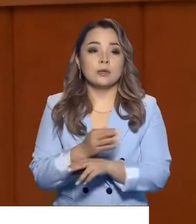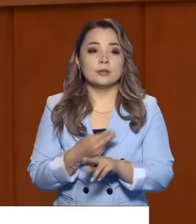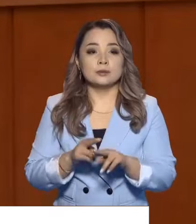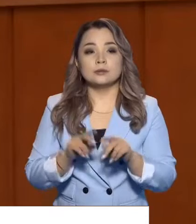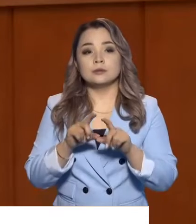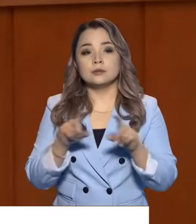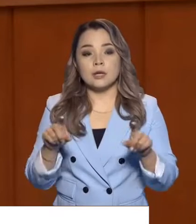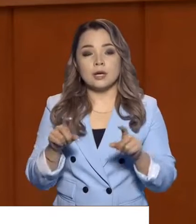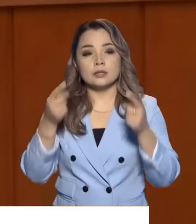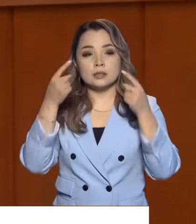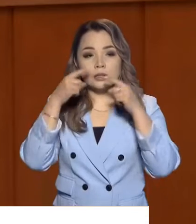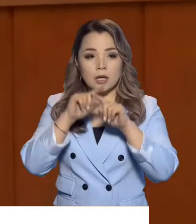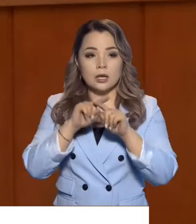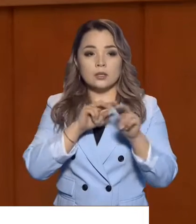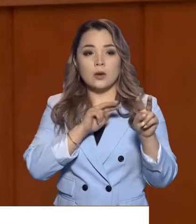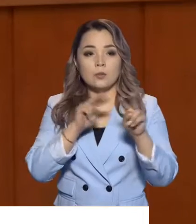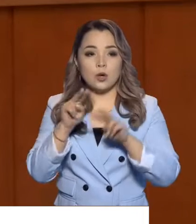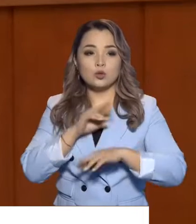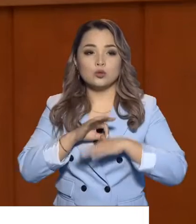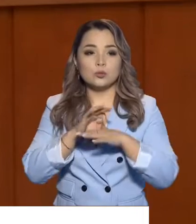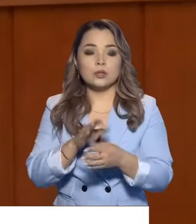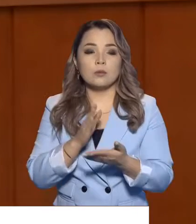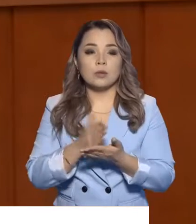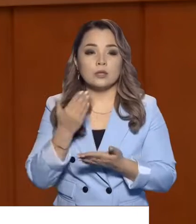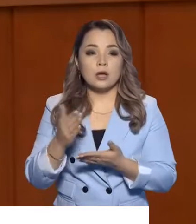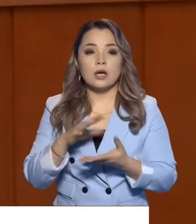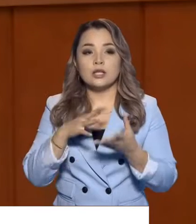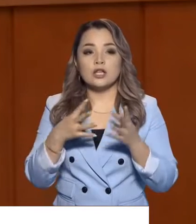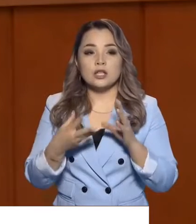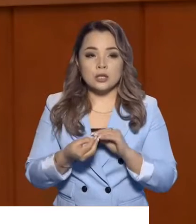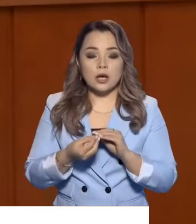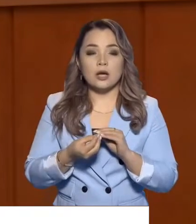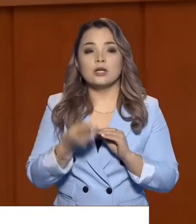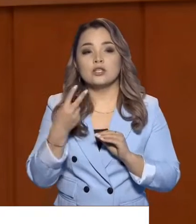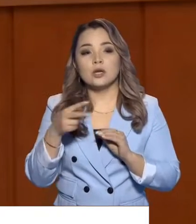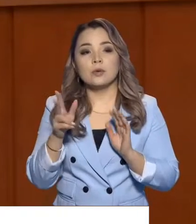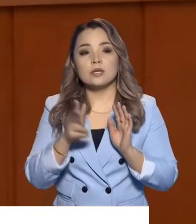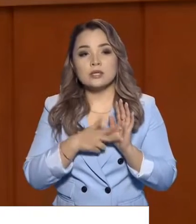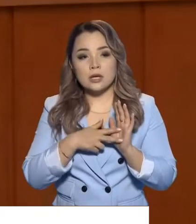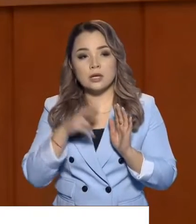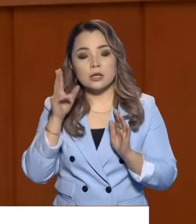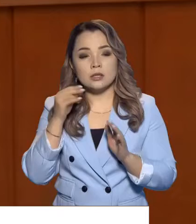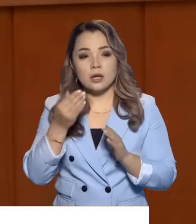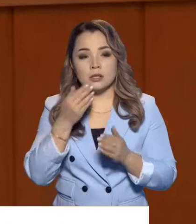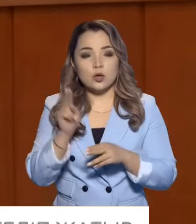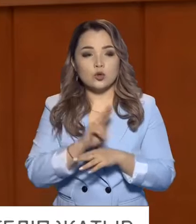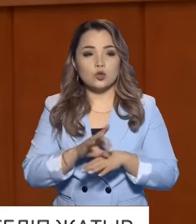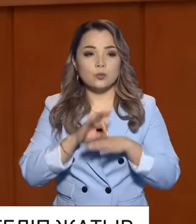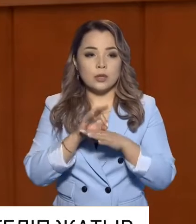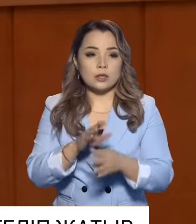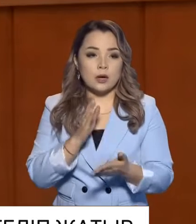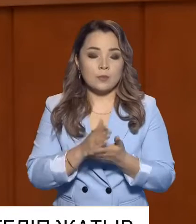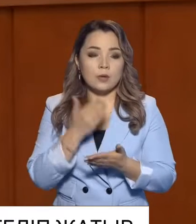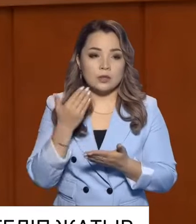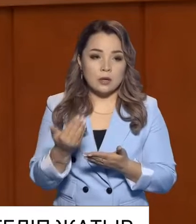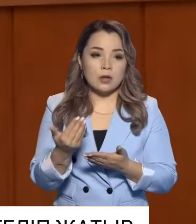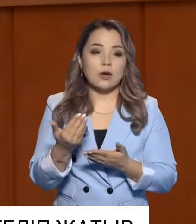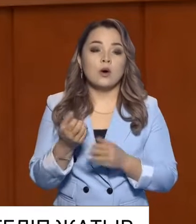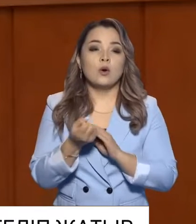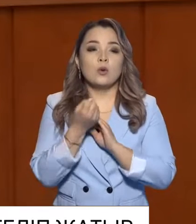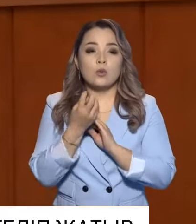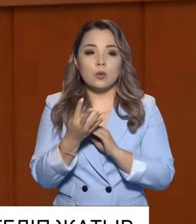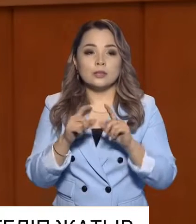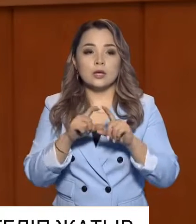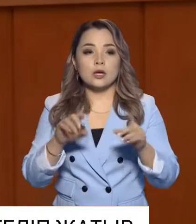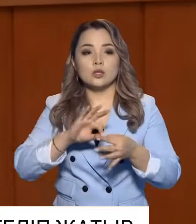нысандарға техникалық байқау жүргізілді. Нәтижесінде 28-інде ағымдағы жөндеу, сондай-ақ 14